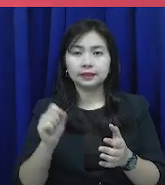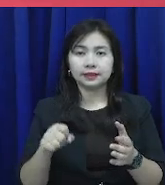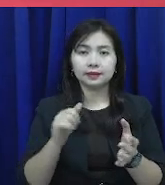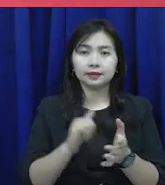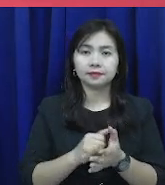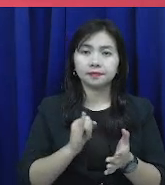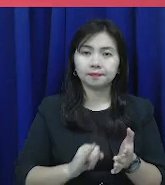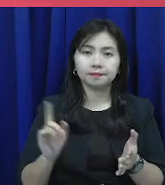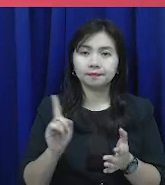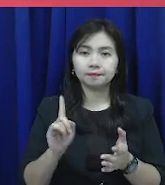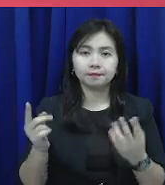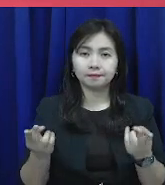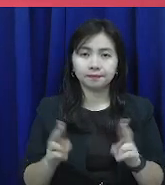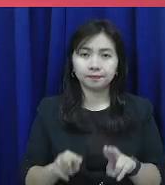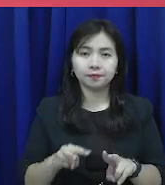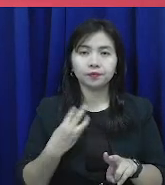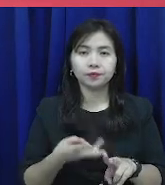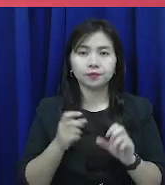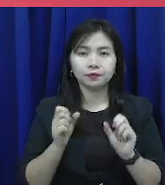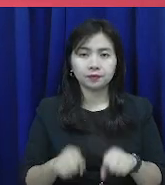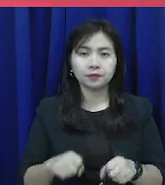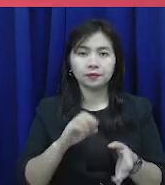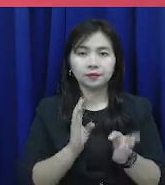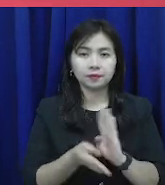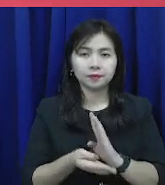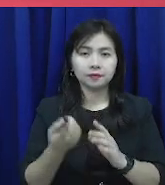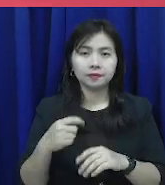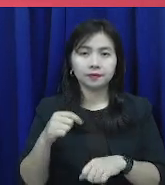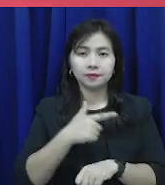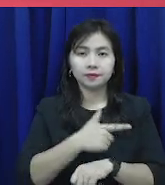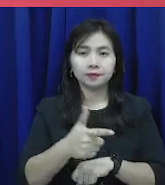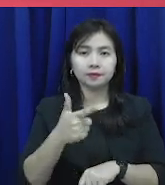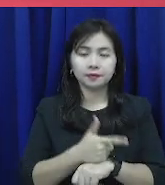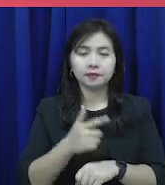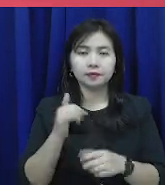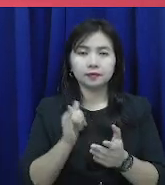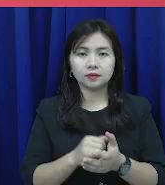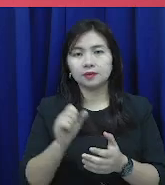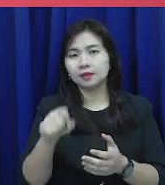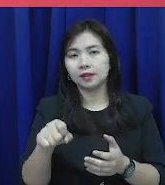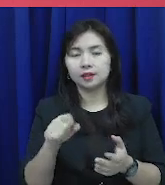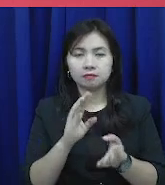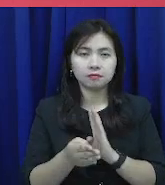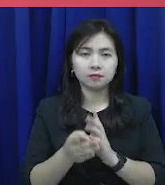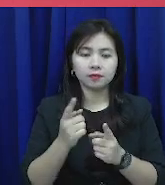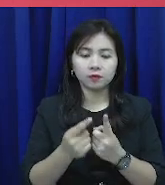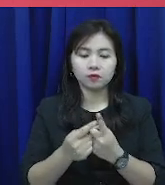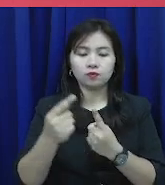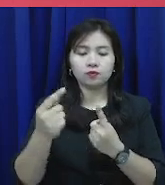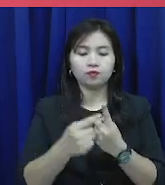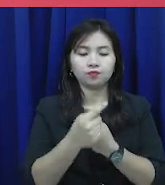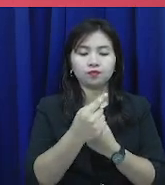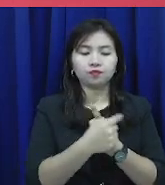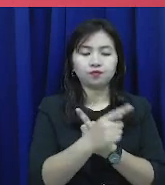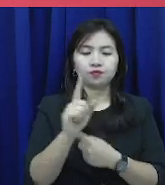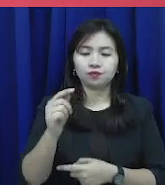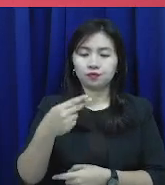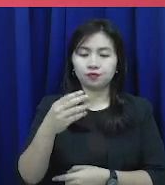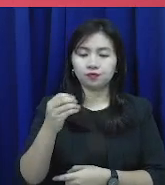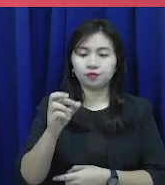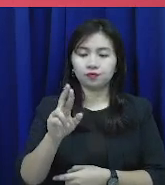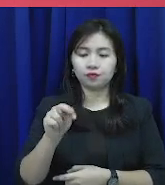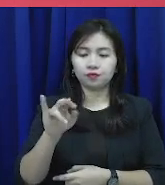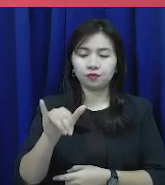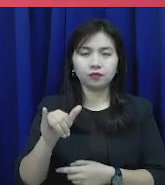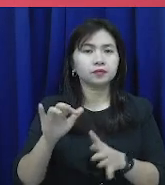nangyayari We can be the ground as well na kung saan thorne naman yung ground natin paanong nangyayari mga